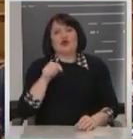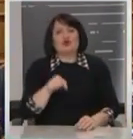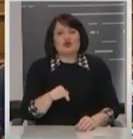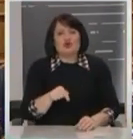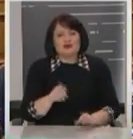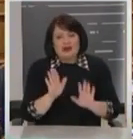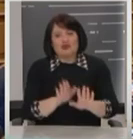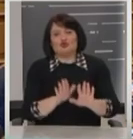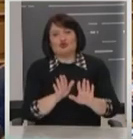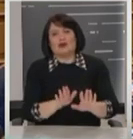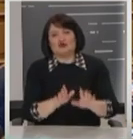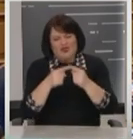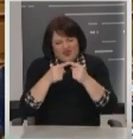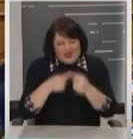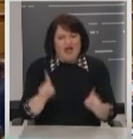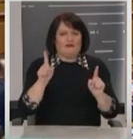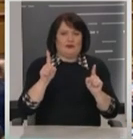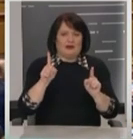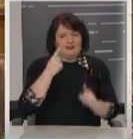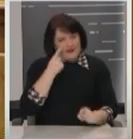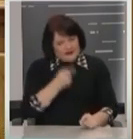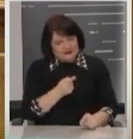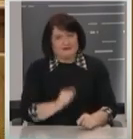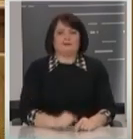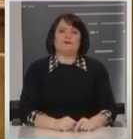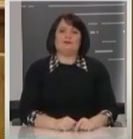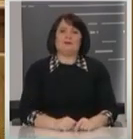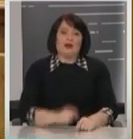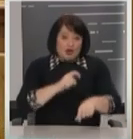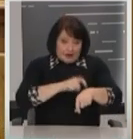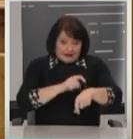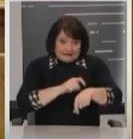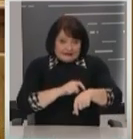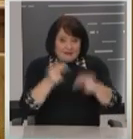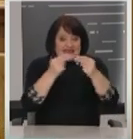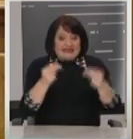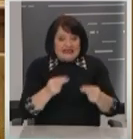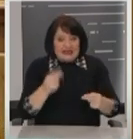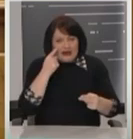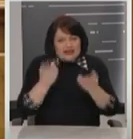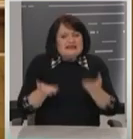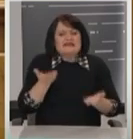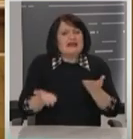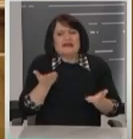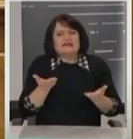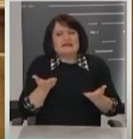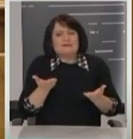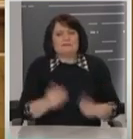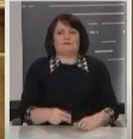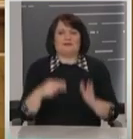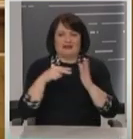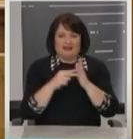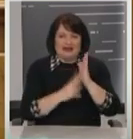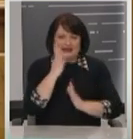την καλύτερα, θα είναι η μέρα με τη νύχτα. Για να συγκριθούμε λοιπόν τώρα με τα σημερινά στοιχεία. Το